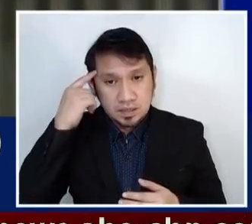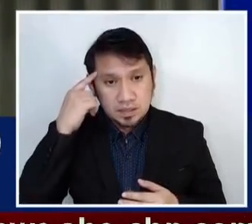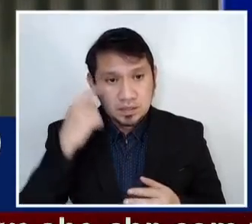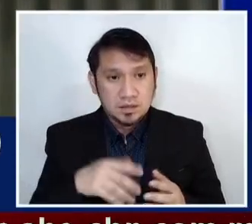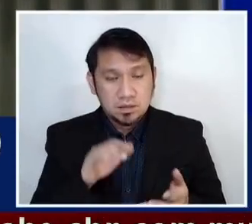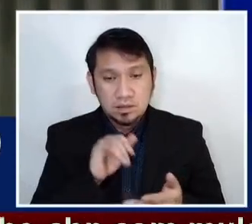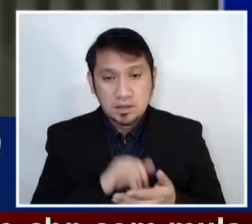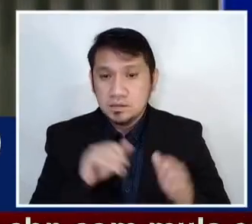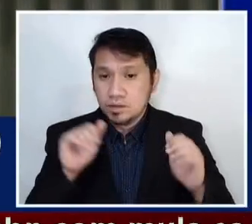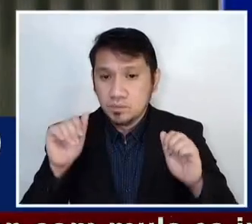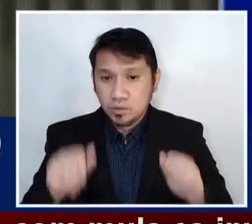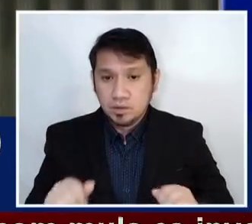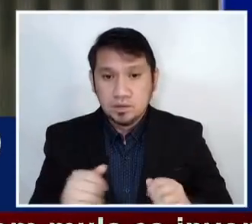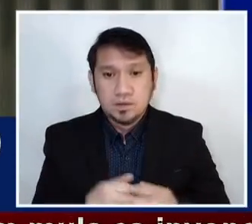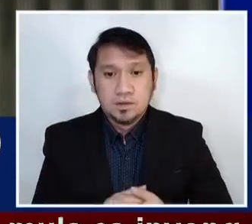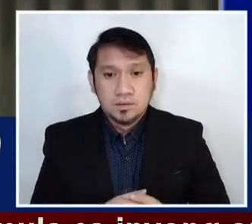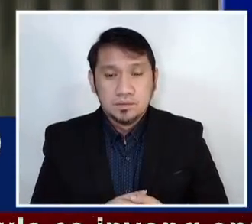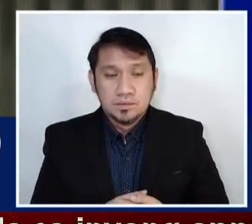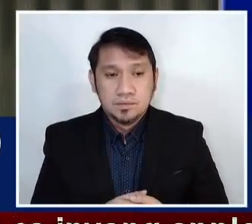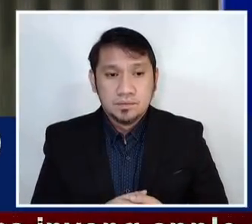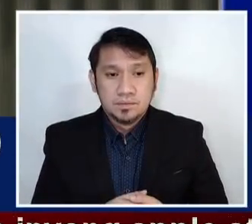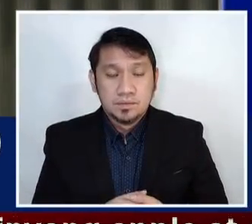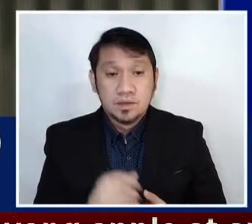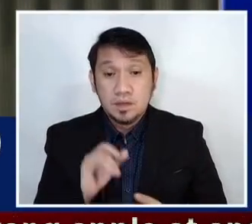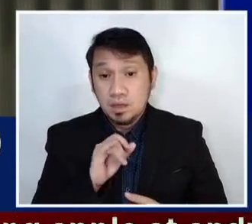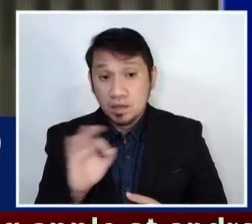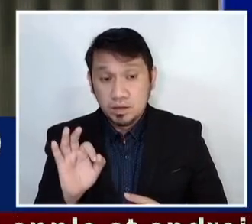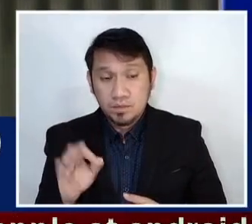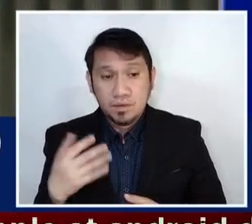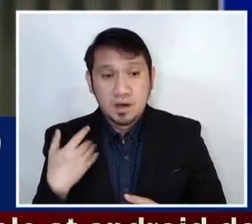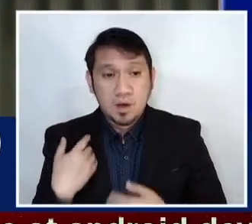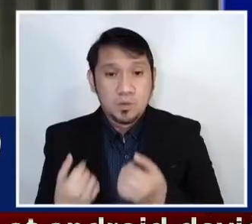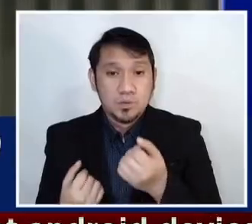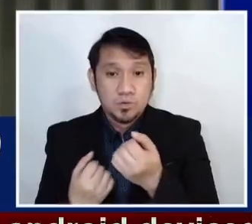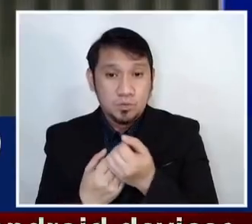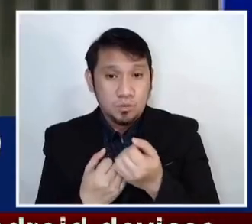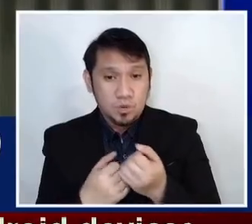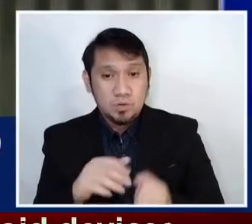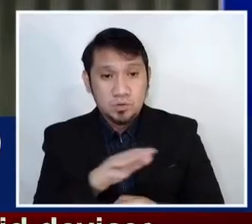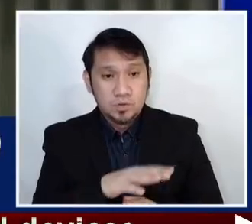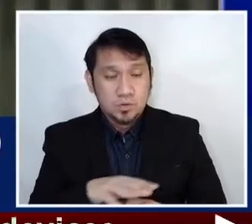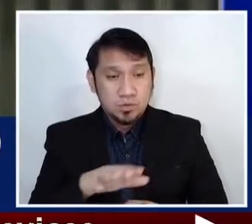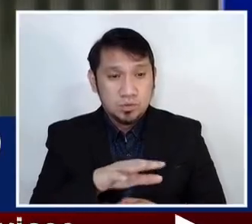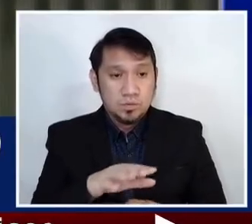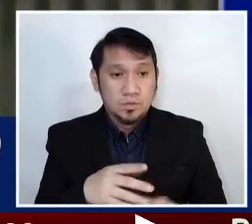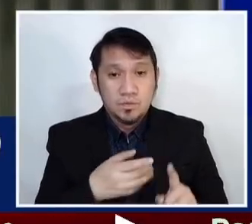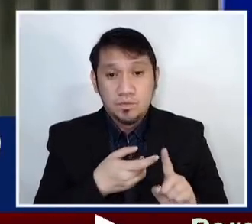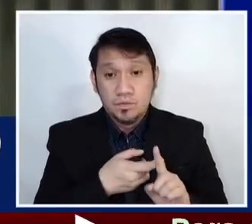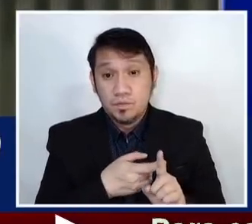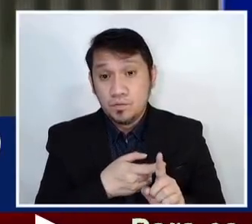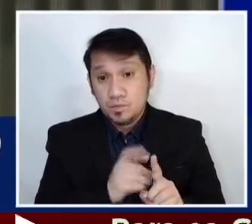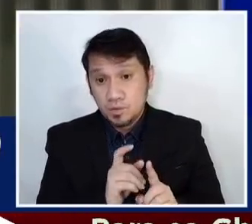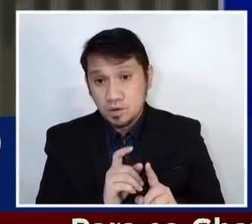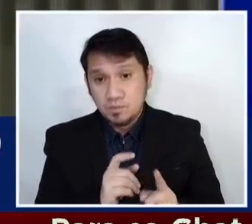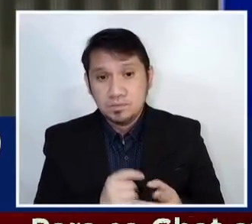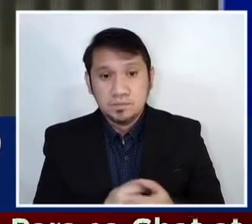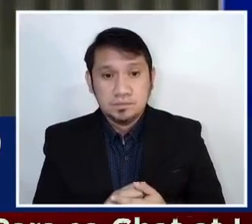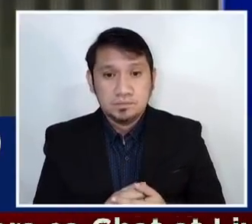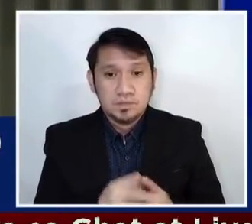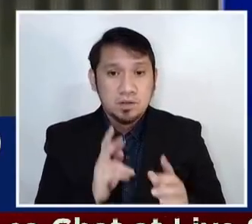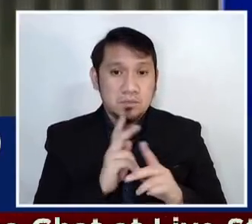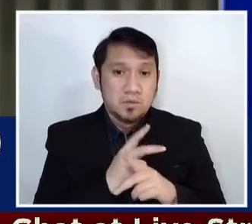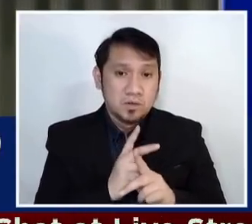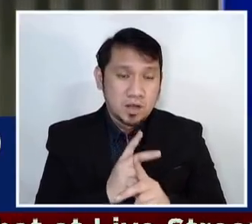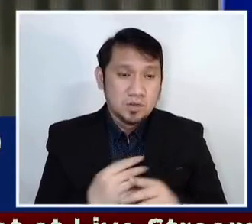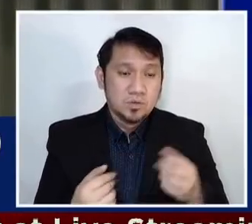is a possibility. However, if our support to them comes in the form of a production